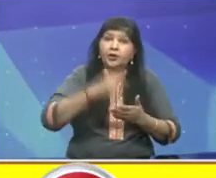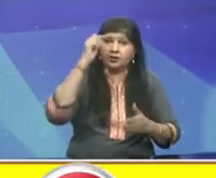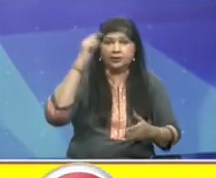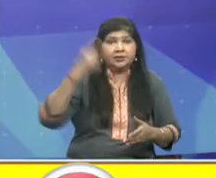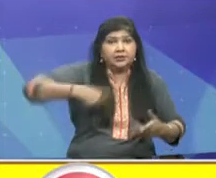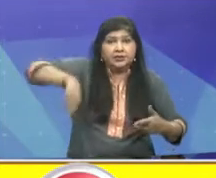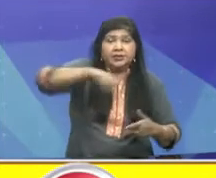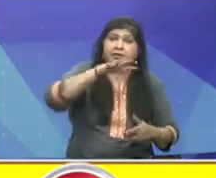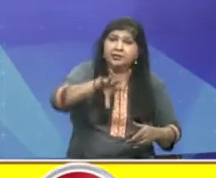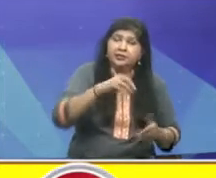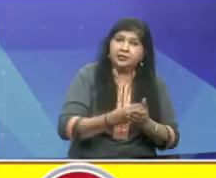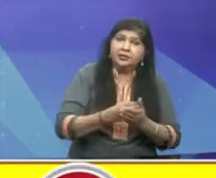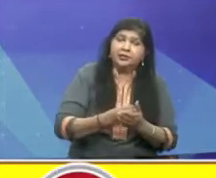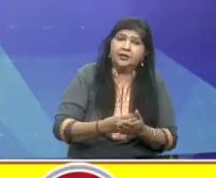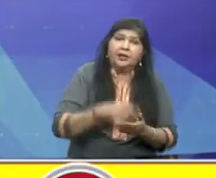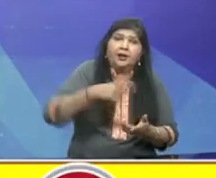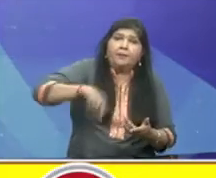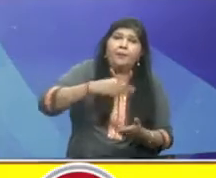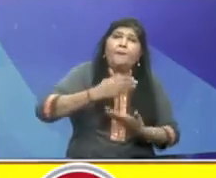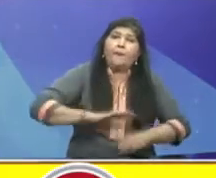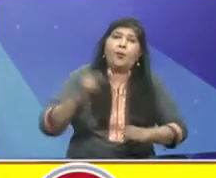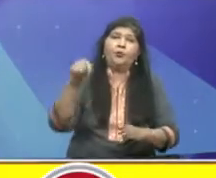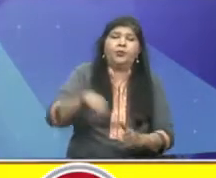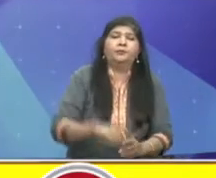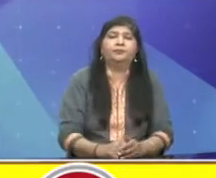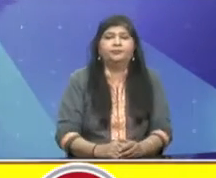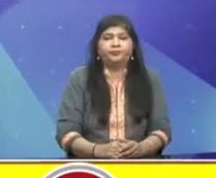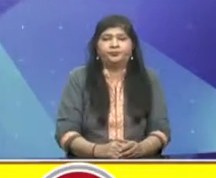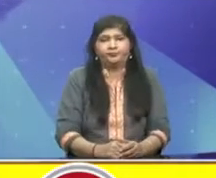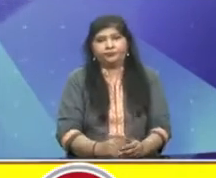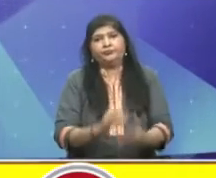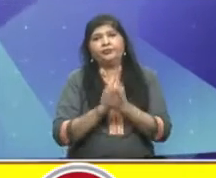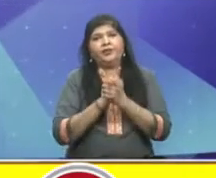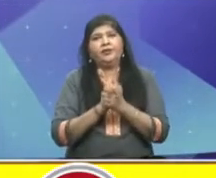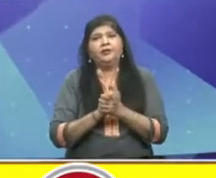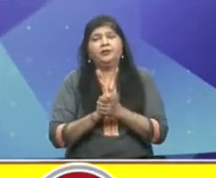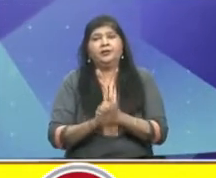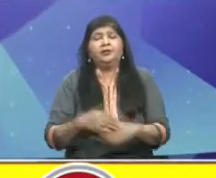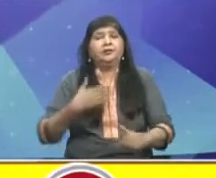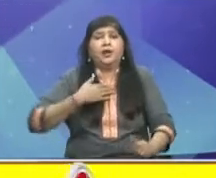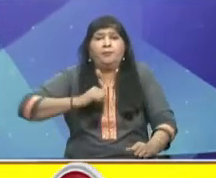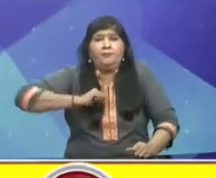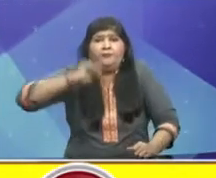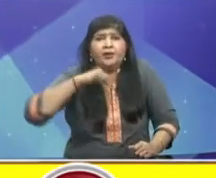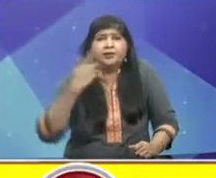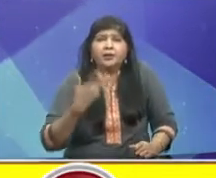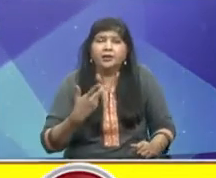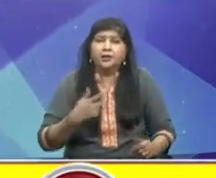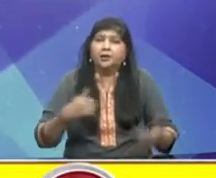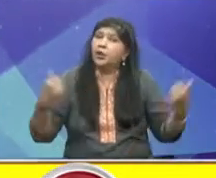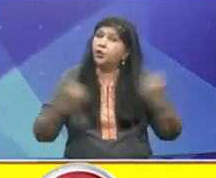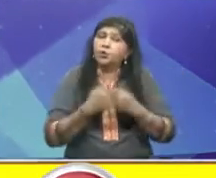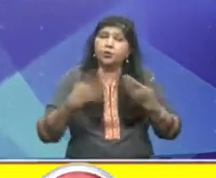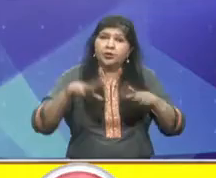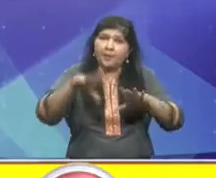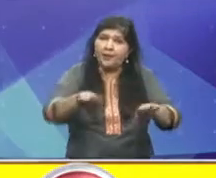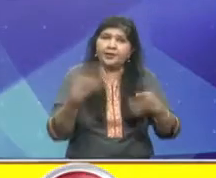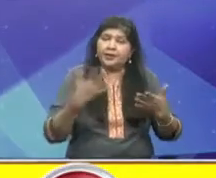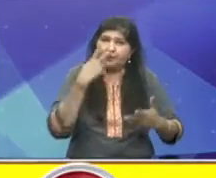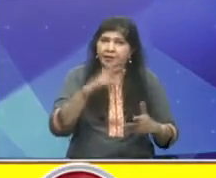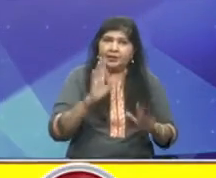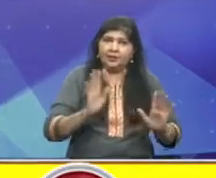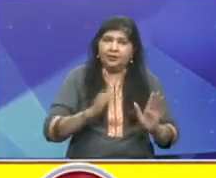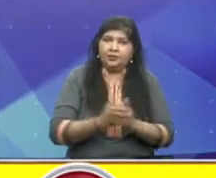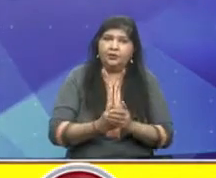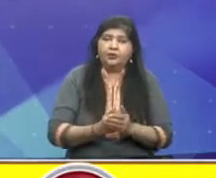इस क्षेत्र ने देश को दिए हैं। साथियों, वीरता केवल युद्ध के मैदान में ही दिखाई